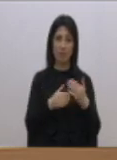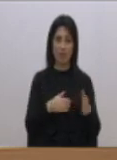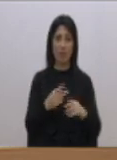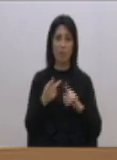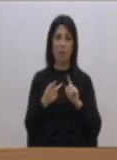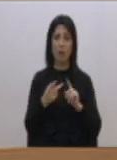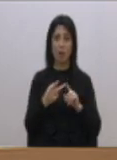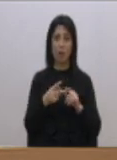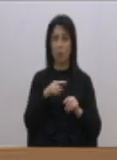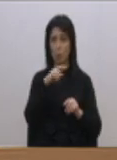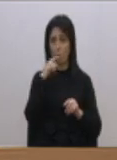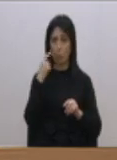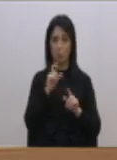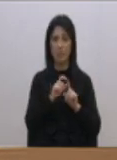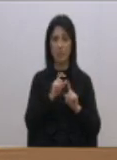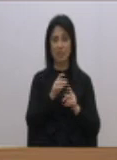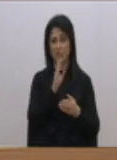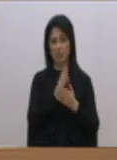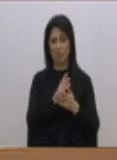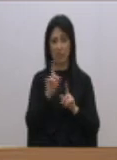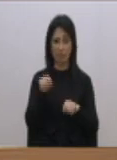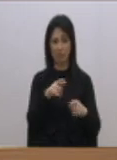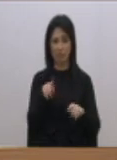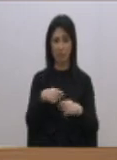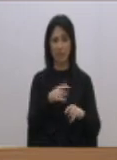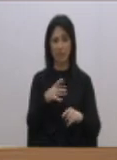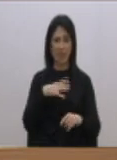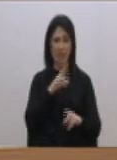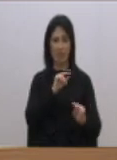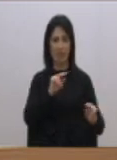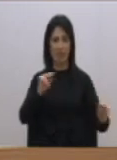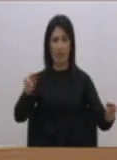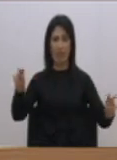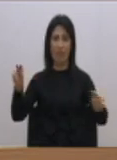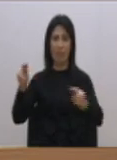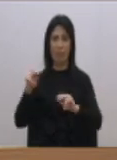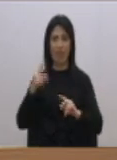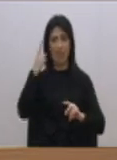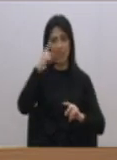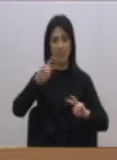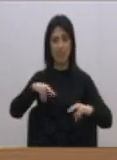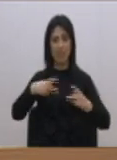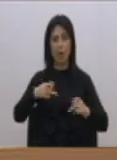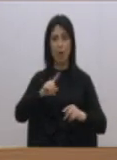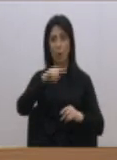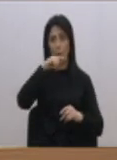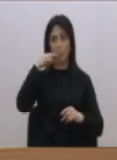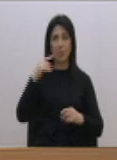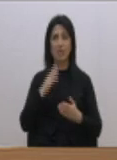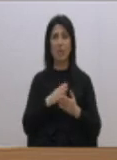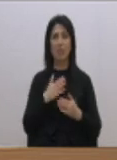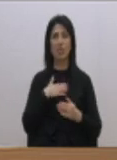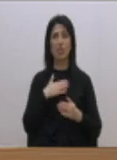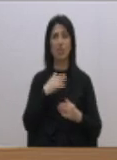Meore, rusului narrative, spiritul, veri, garceleba, sacatul și სახელმწიფო იდეოლოგიად ქცევა, რომ რუსეთი არის